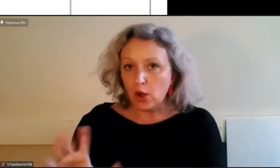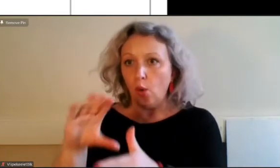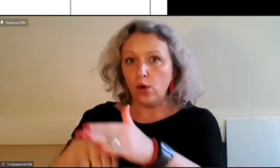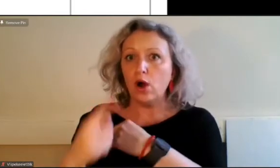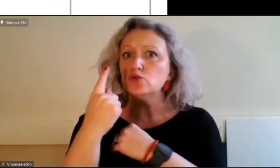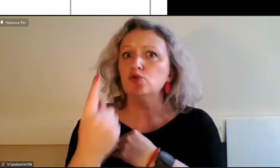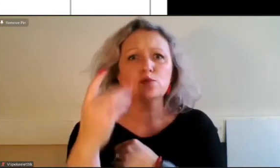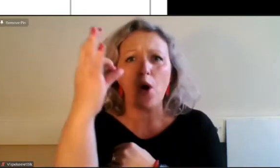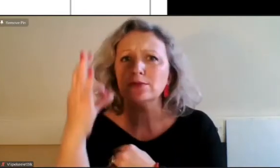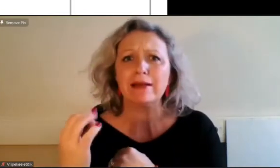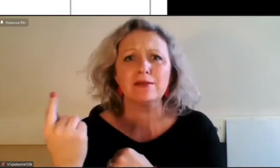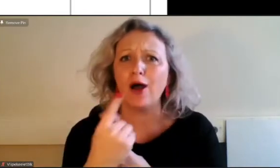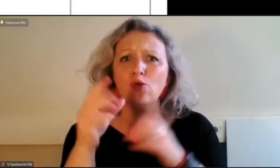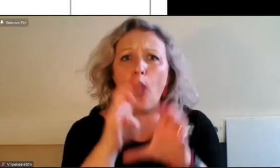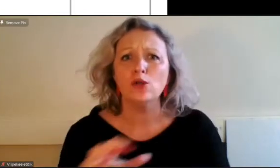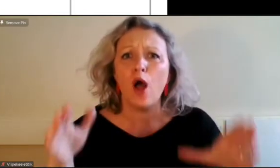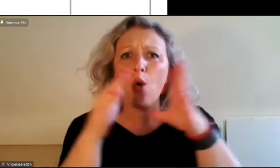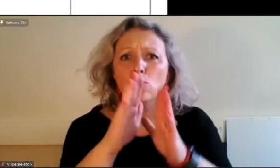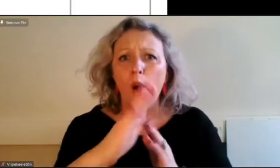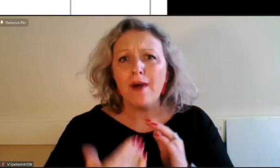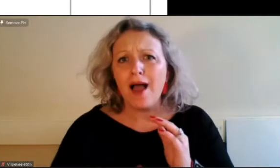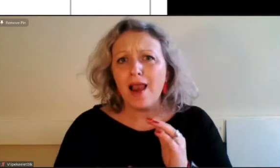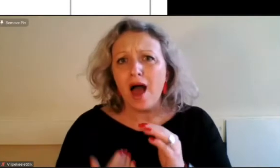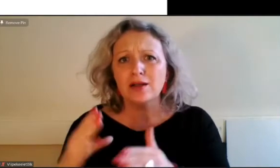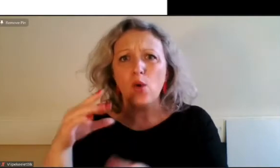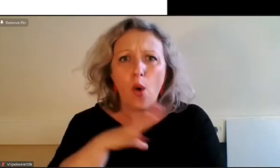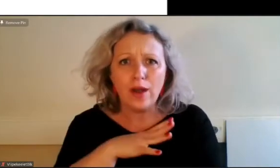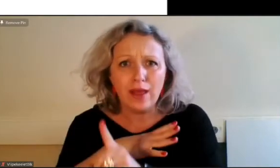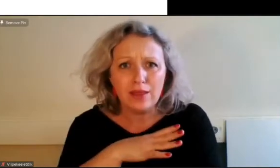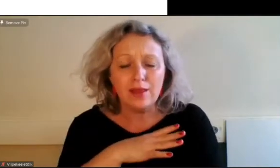ka vähem, aga levitavad ka vähem.